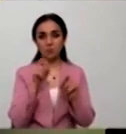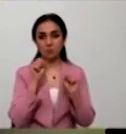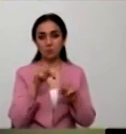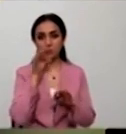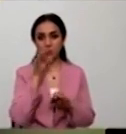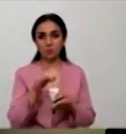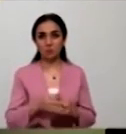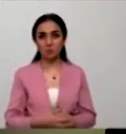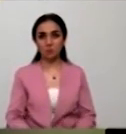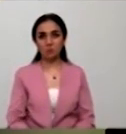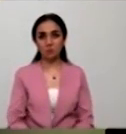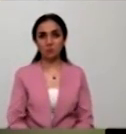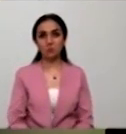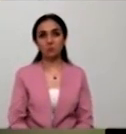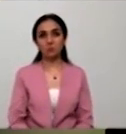deyilar ekan.